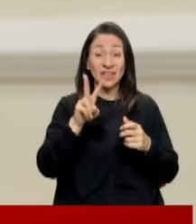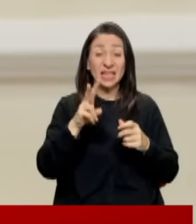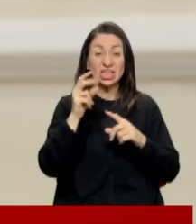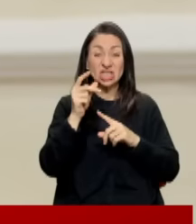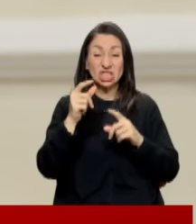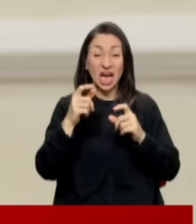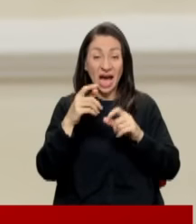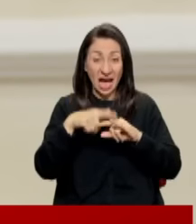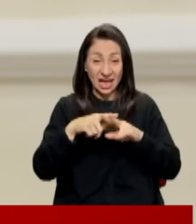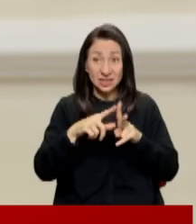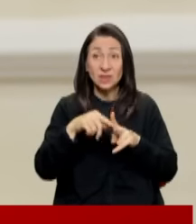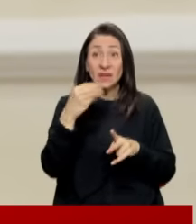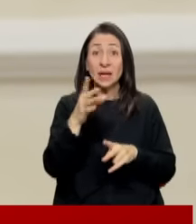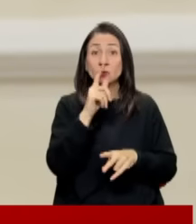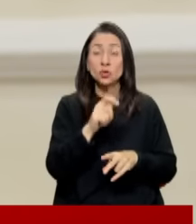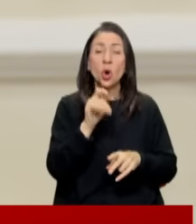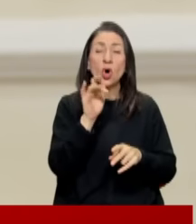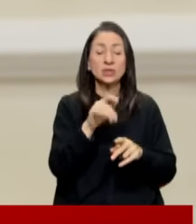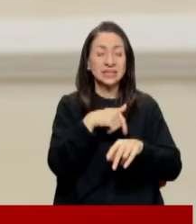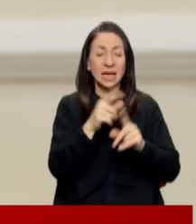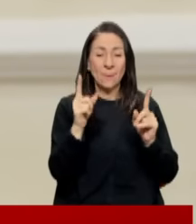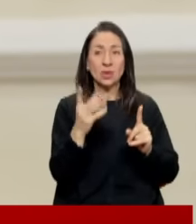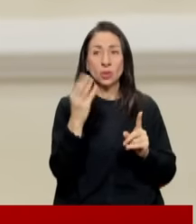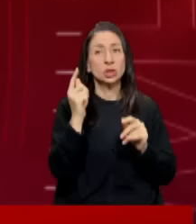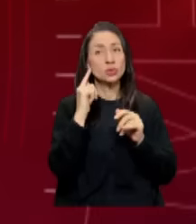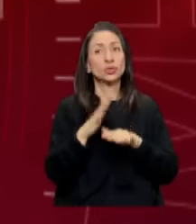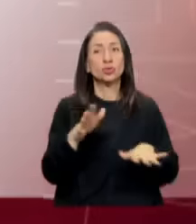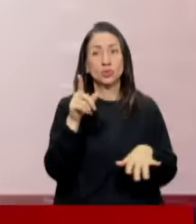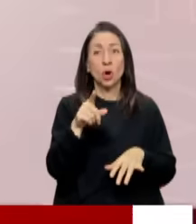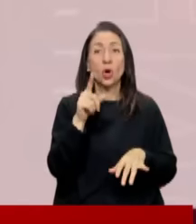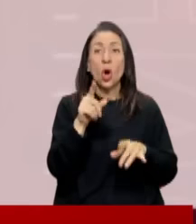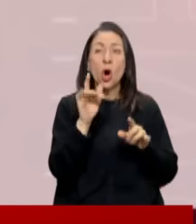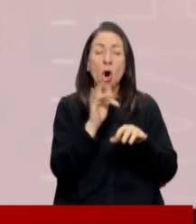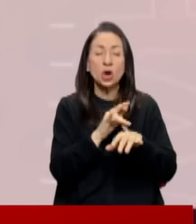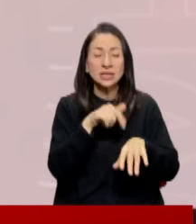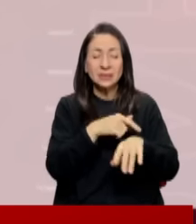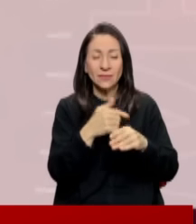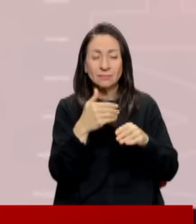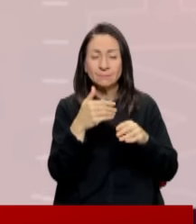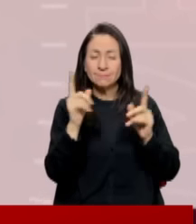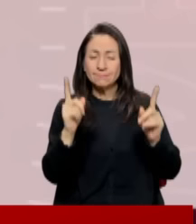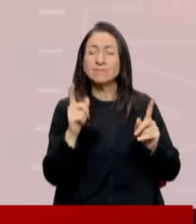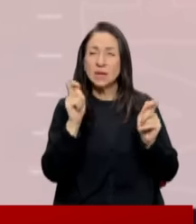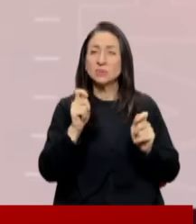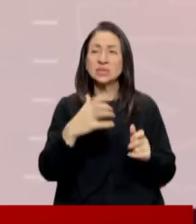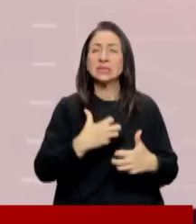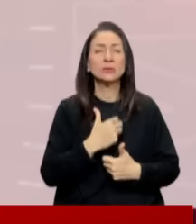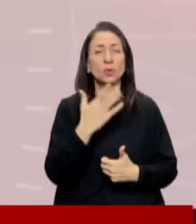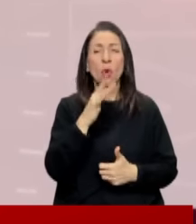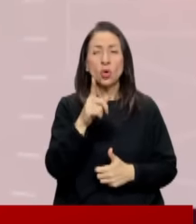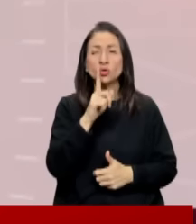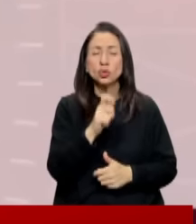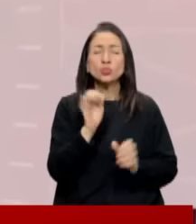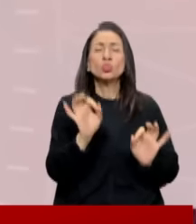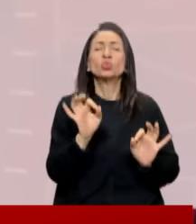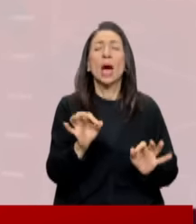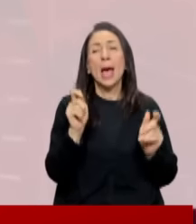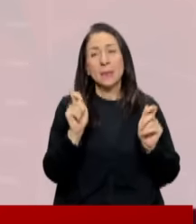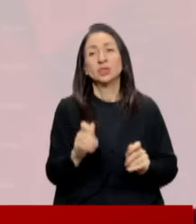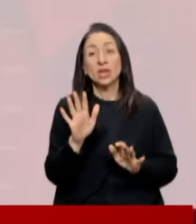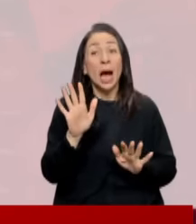Işıkhan verilen sözün orta vadede gerçekleşeceğini duyurdu. Onu orta vadeli planda hayata geçireceğiz, sıkıntı yok. O söz mutlaka